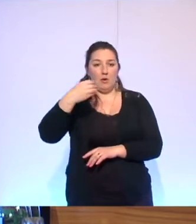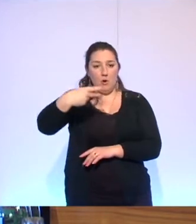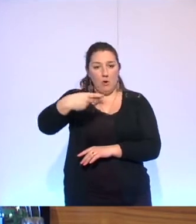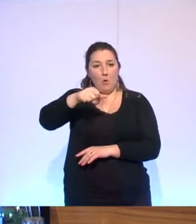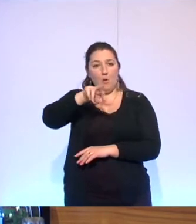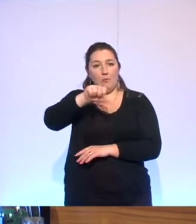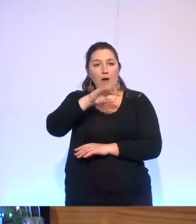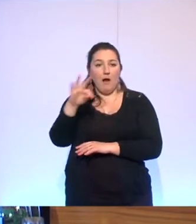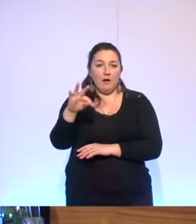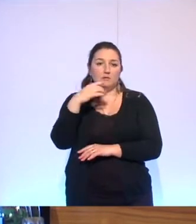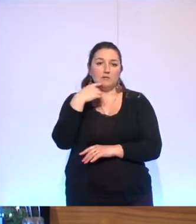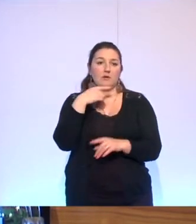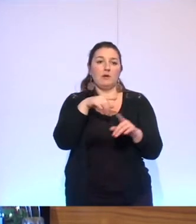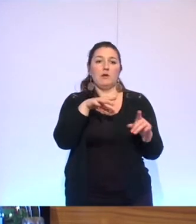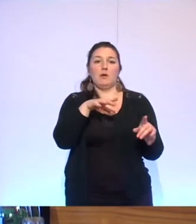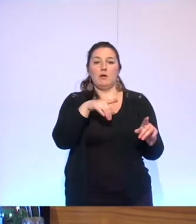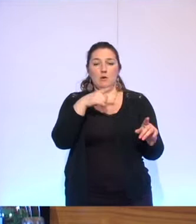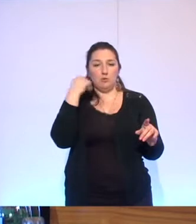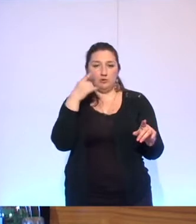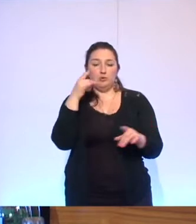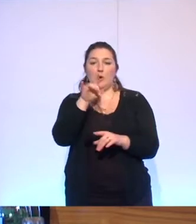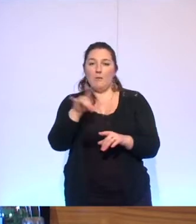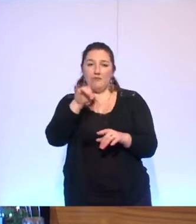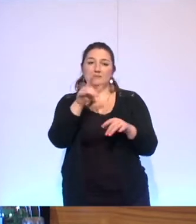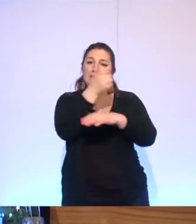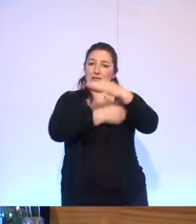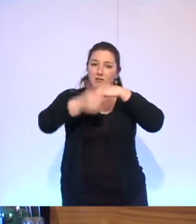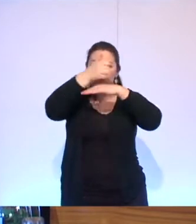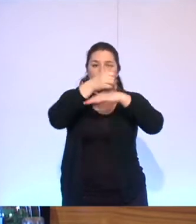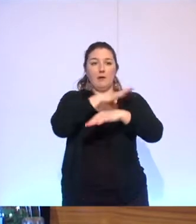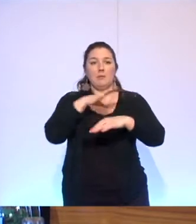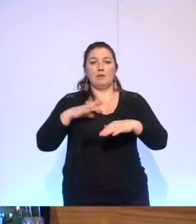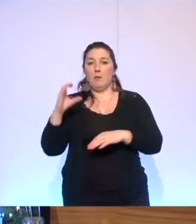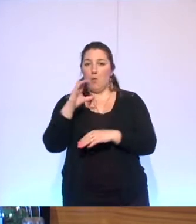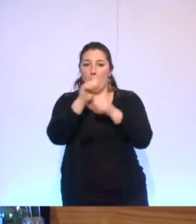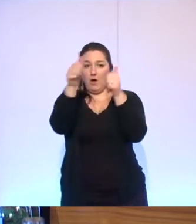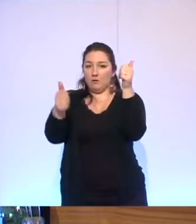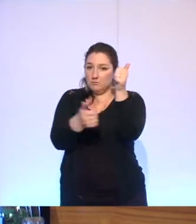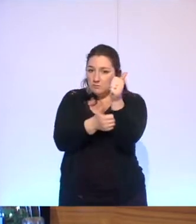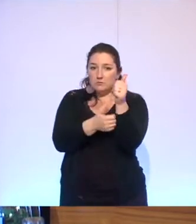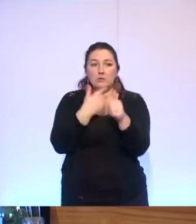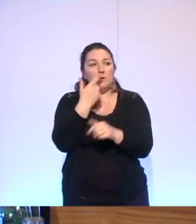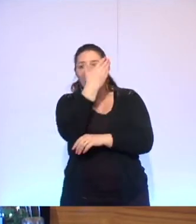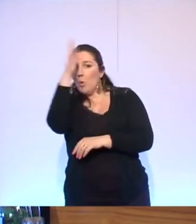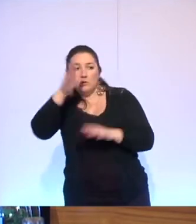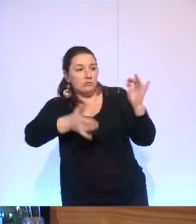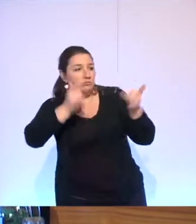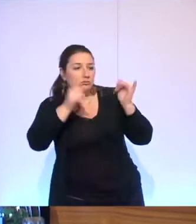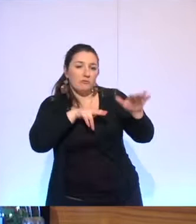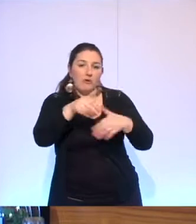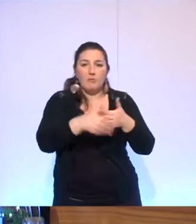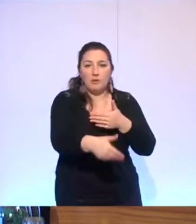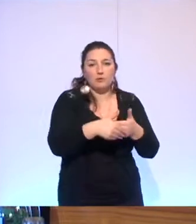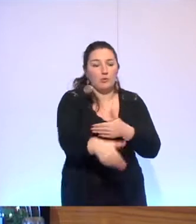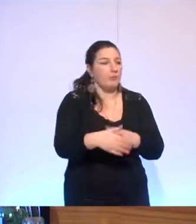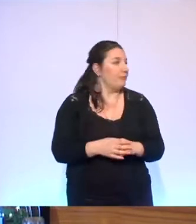et Laurence Compara formellement sera suppléante. Je crois que d'autres groupes seront déclarés très prochainement.